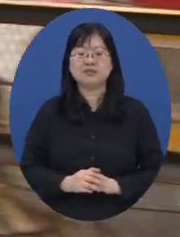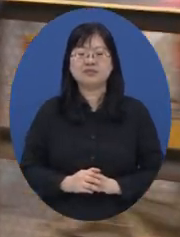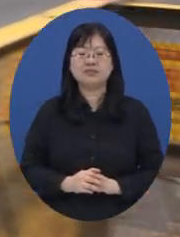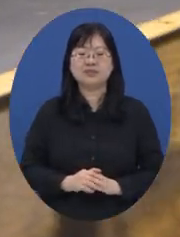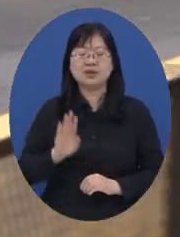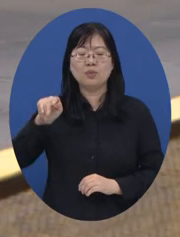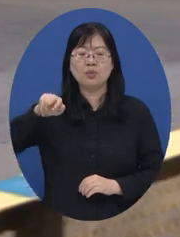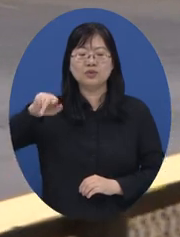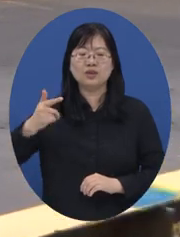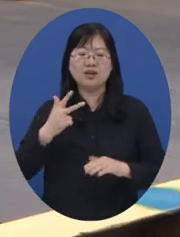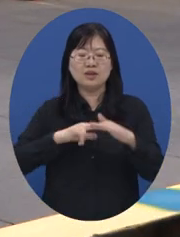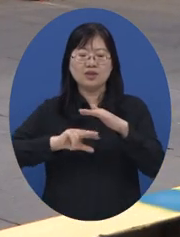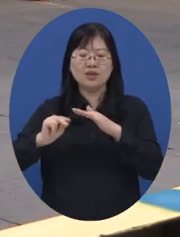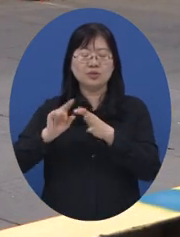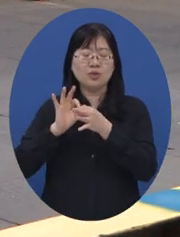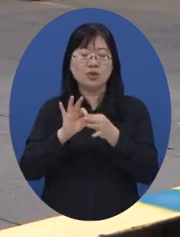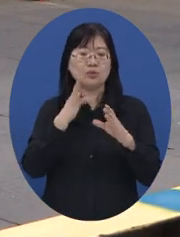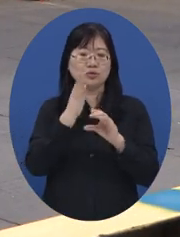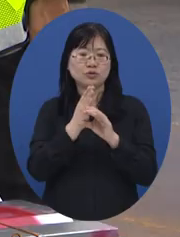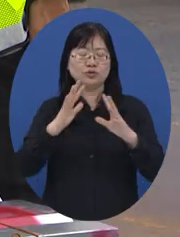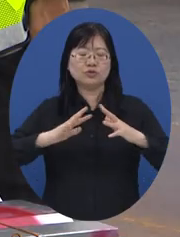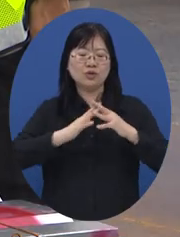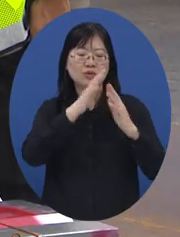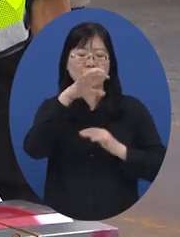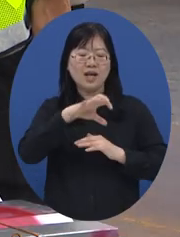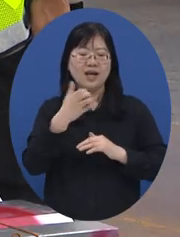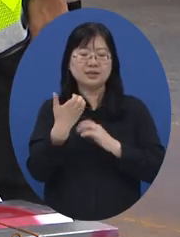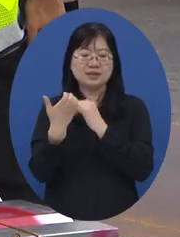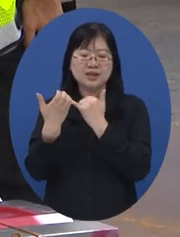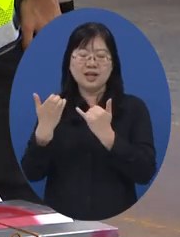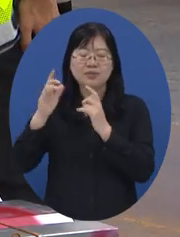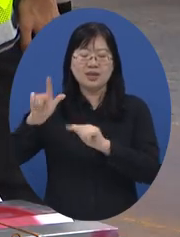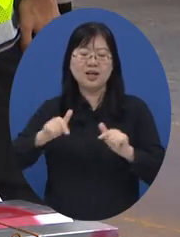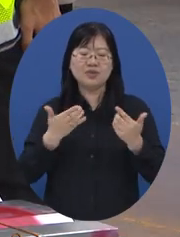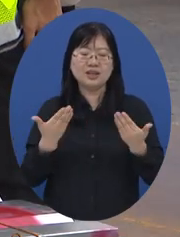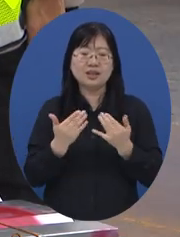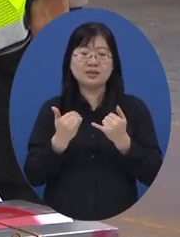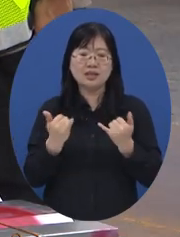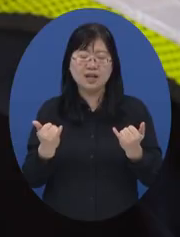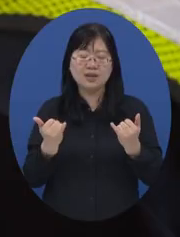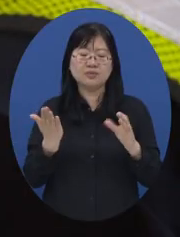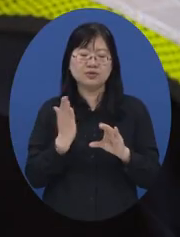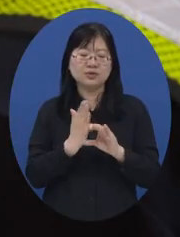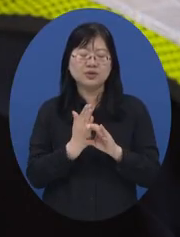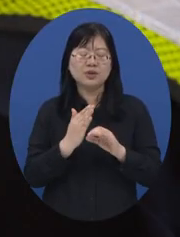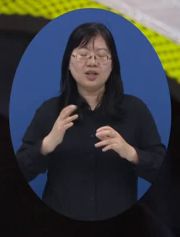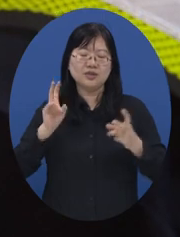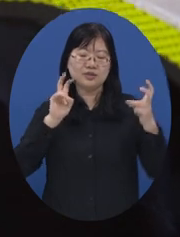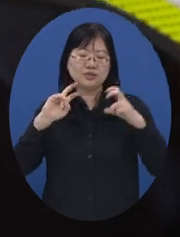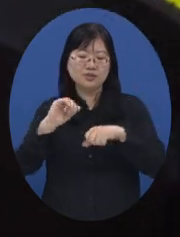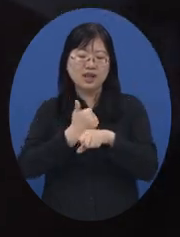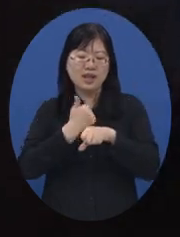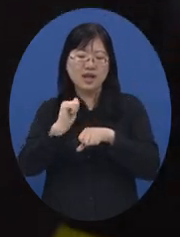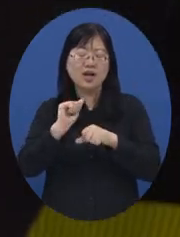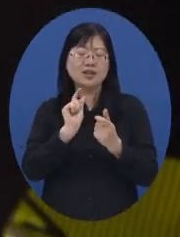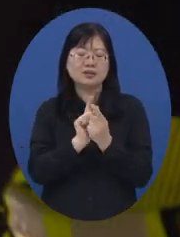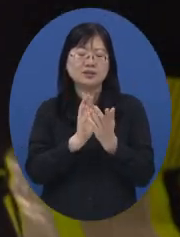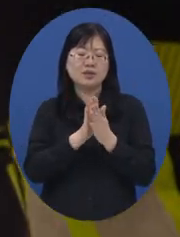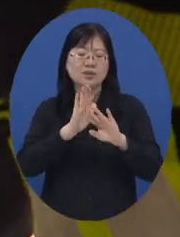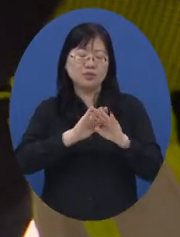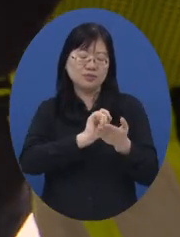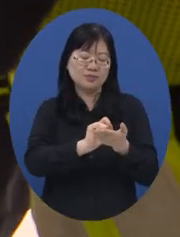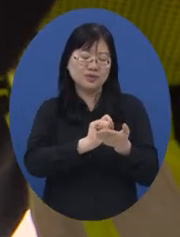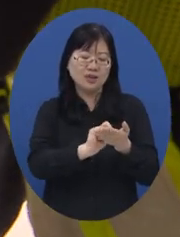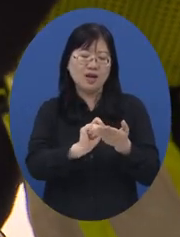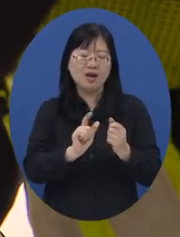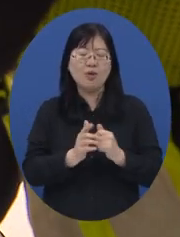복선 전철 공사가 한창인 건설 현장. 90명의 일용직 노동자들이 일하고 있는데 출퇴근 기록은 수기로 합니다.